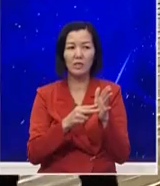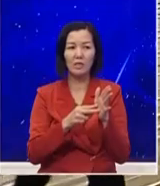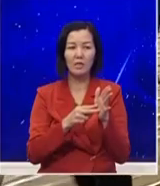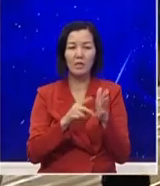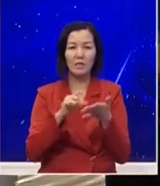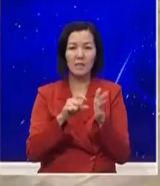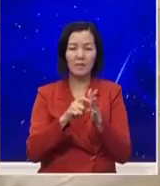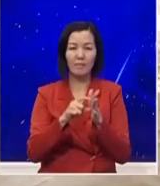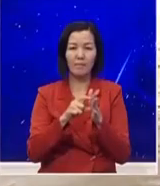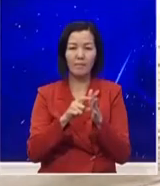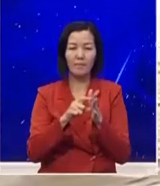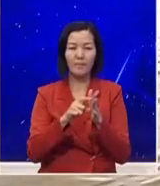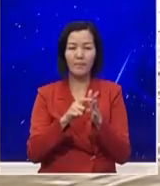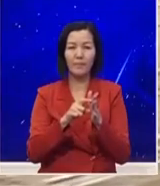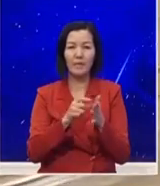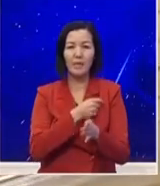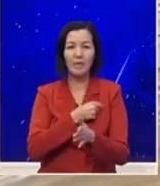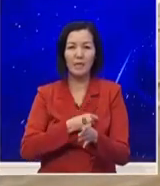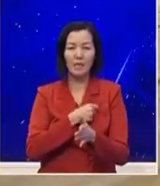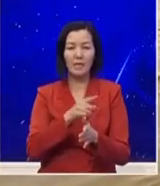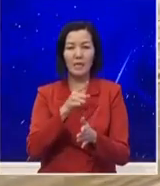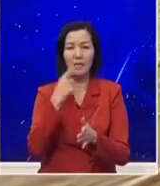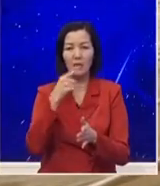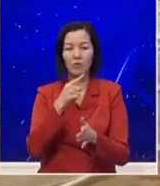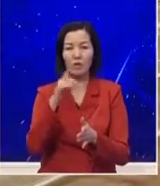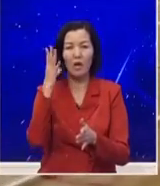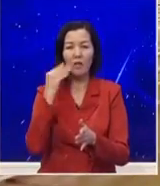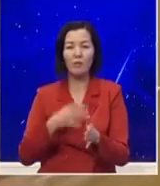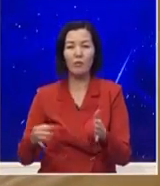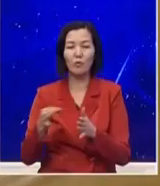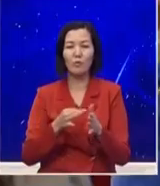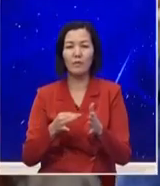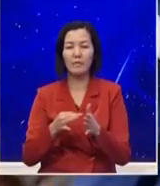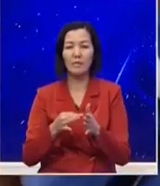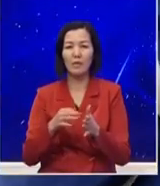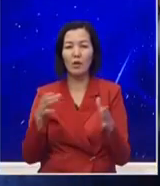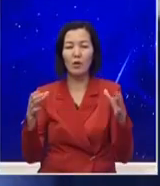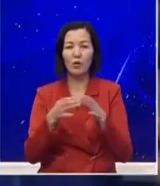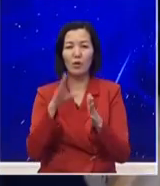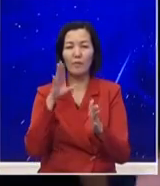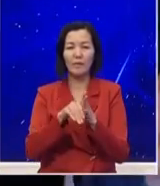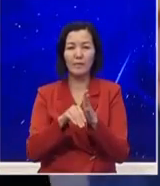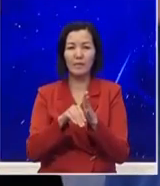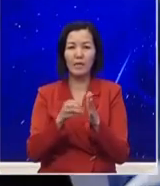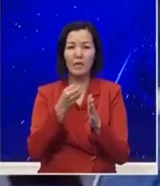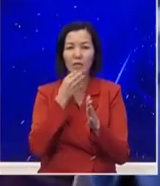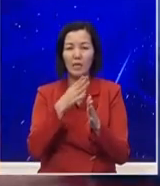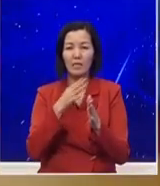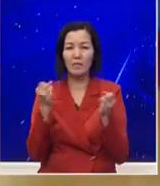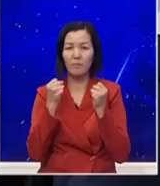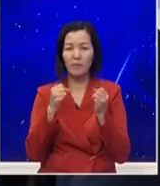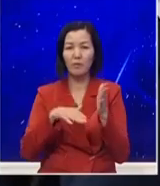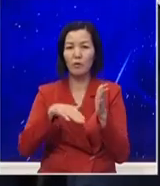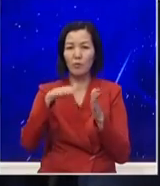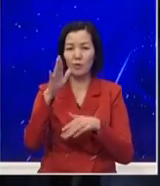6-7 класстың балалары. Мамандардың айтуынша, болашақта Алматы облысы құрамасында лайықты өнер көрсететін ізбасарлар өсіп келеді. Бабы мен бағы қатар